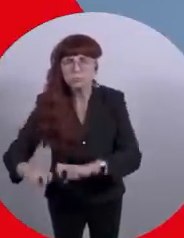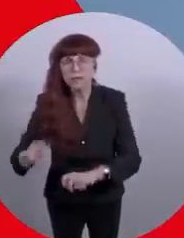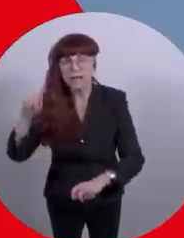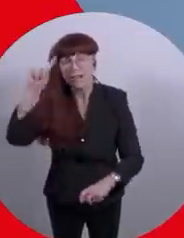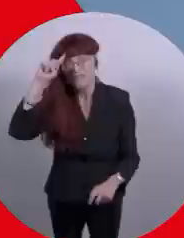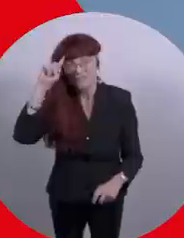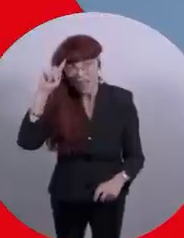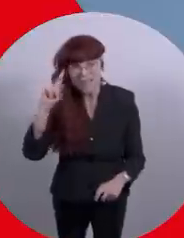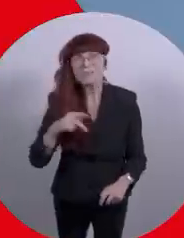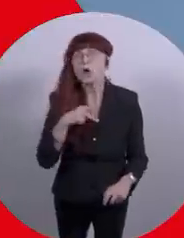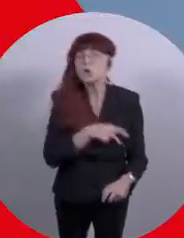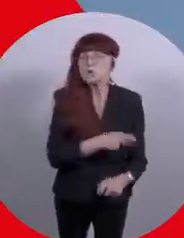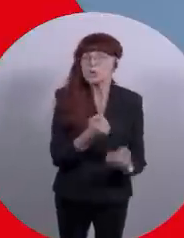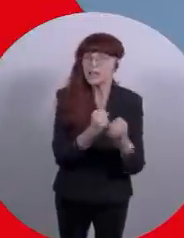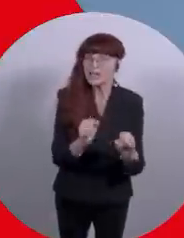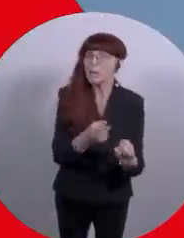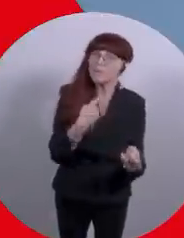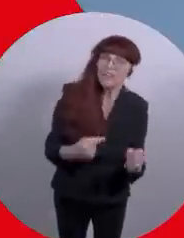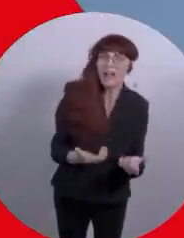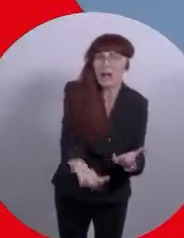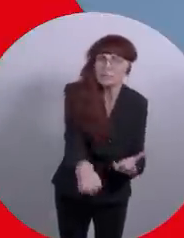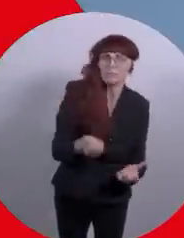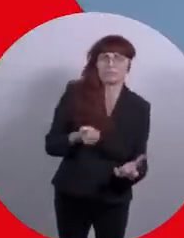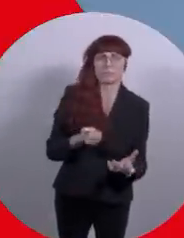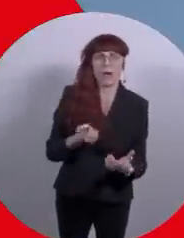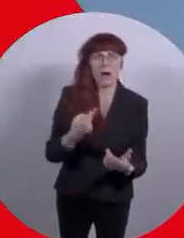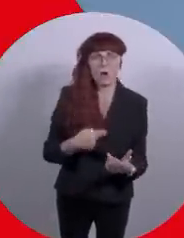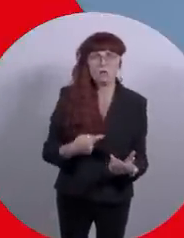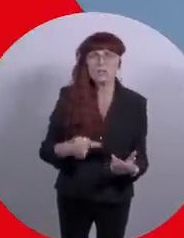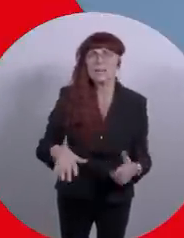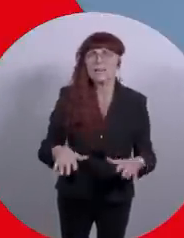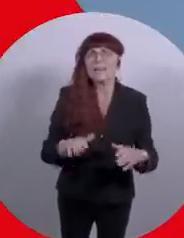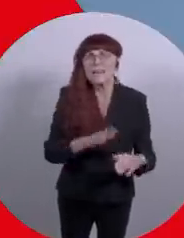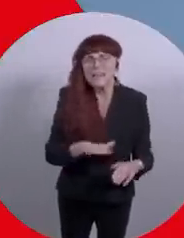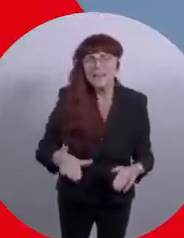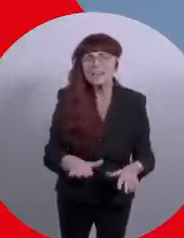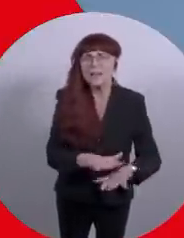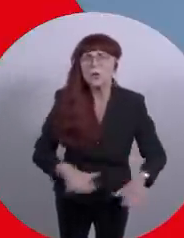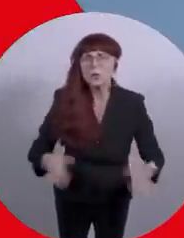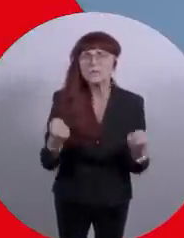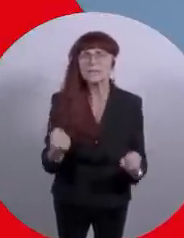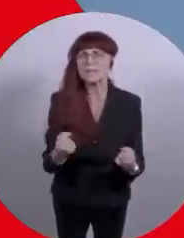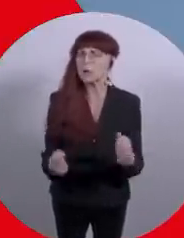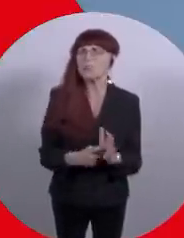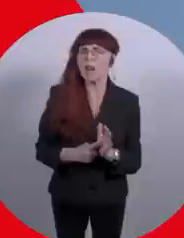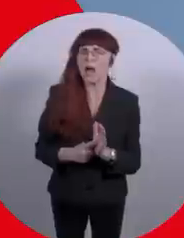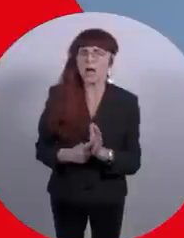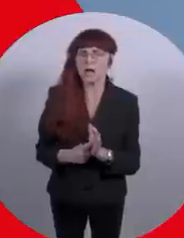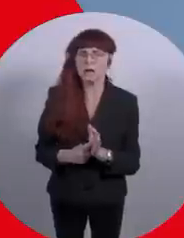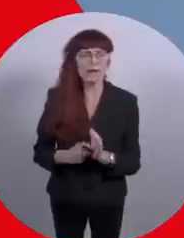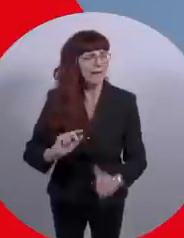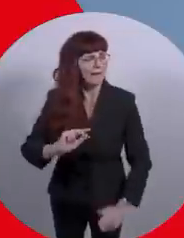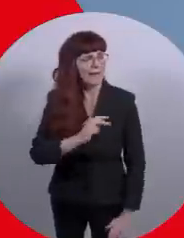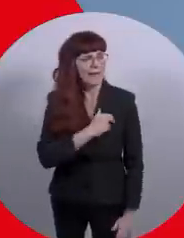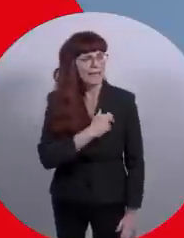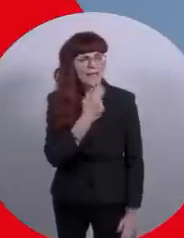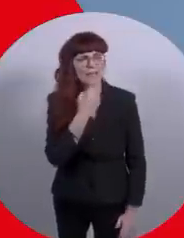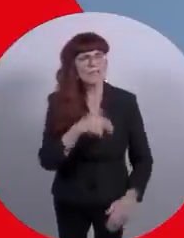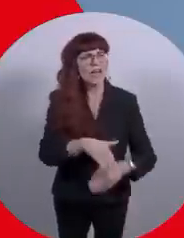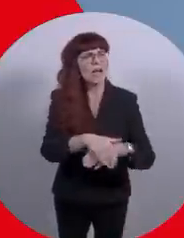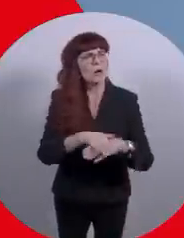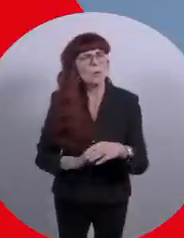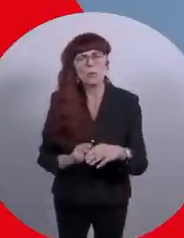Sozialdemokratie deswegen fordern wir auch diese Kindergrundsicherung wir wissen was das in der Realität hast überhaupt alle von euch die kommunalpolitisch